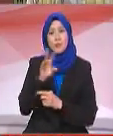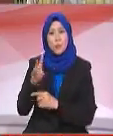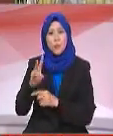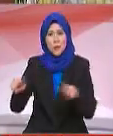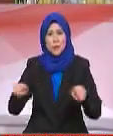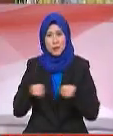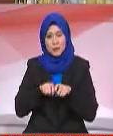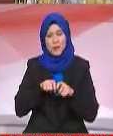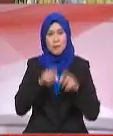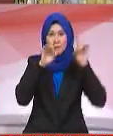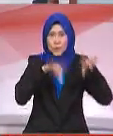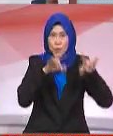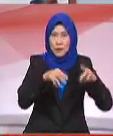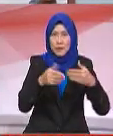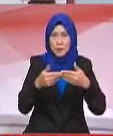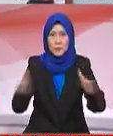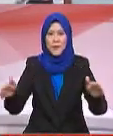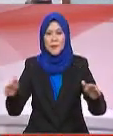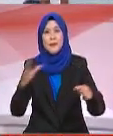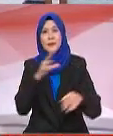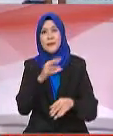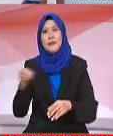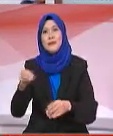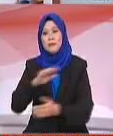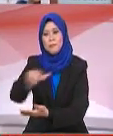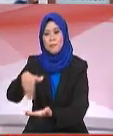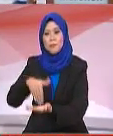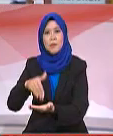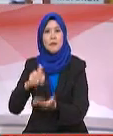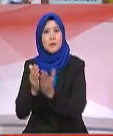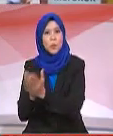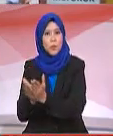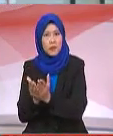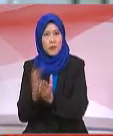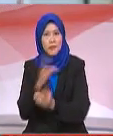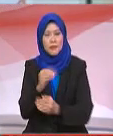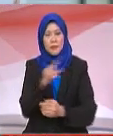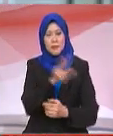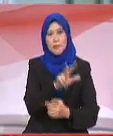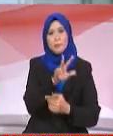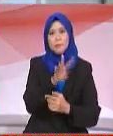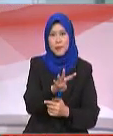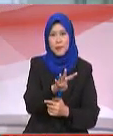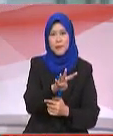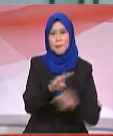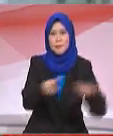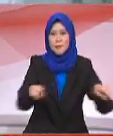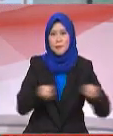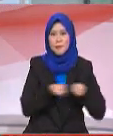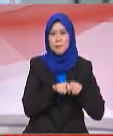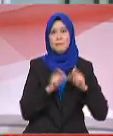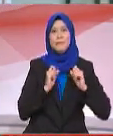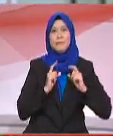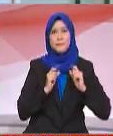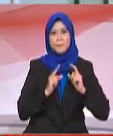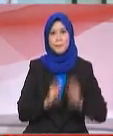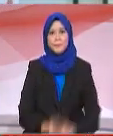peperiksaan dibuka dengan 293 daripadanya adalah pusat sekolah, manakala 34 lagi merupakan pusat